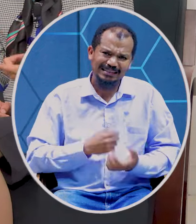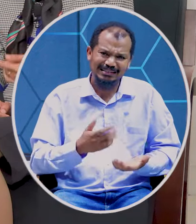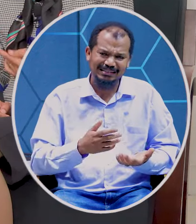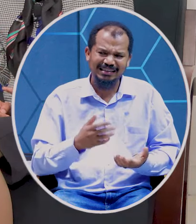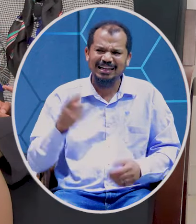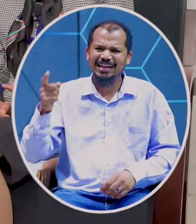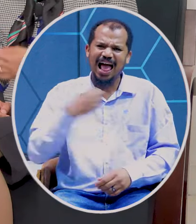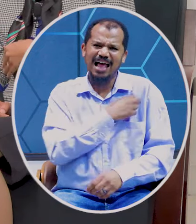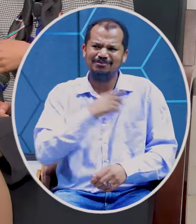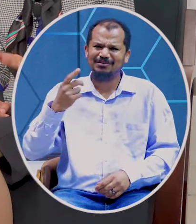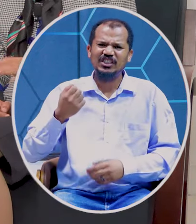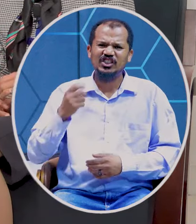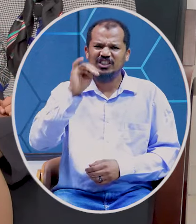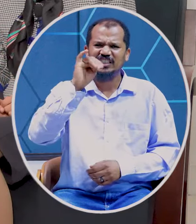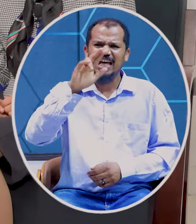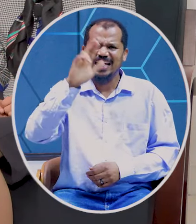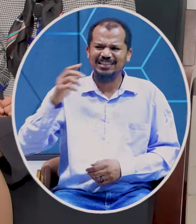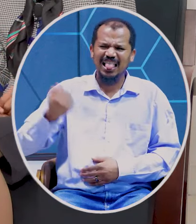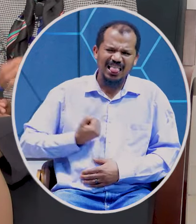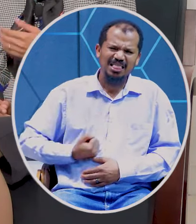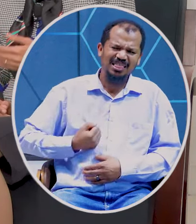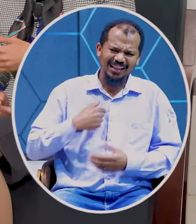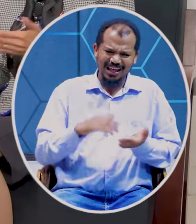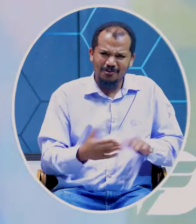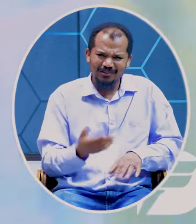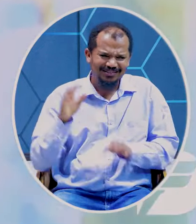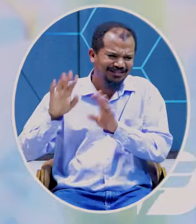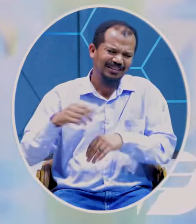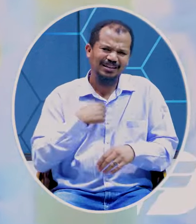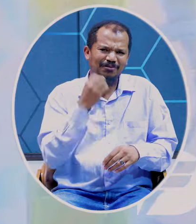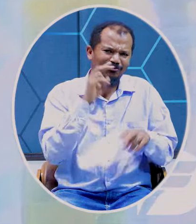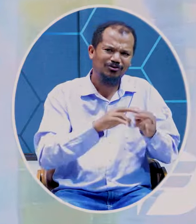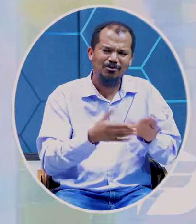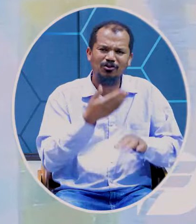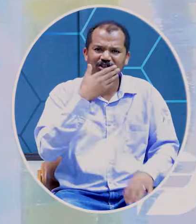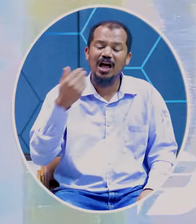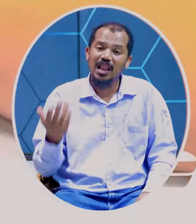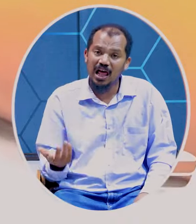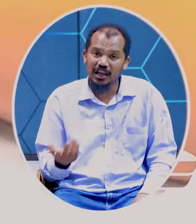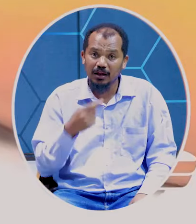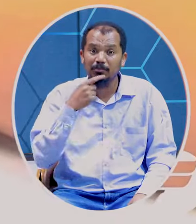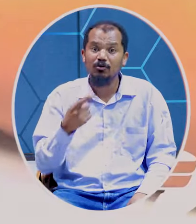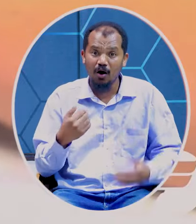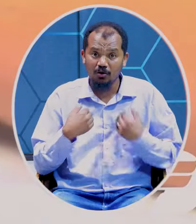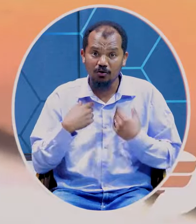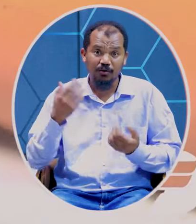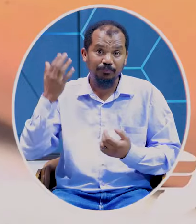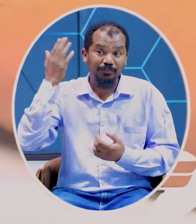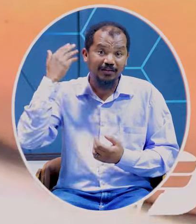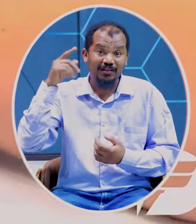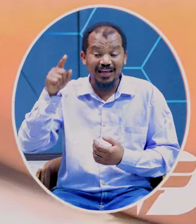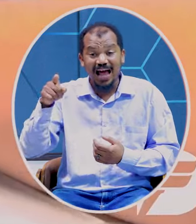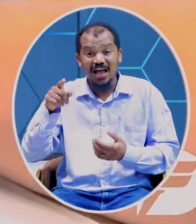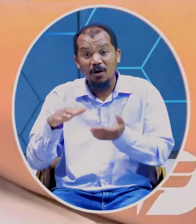በጨረ ተሰቃይቼ ከመሞት ከነ በሽታዬ ብሞት ይሻላል። ግን ይለያያለች ታካሚ ያ ሰውዬ የነበሩበት